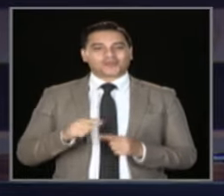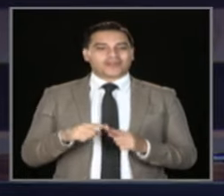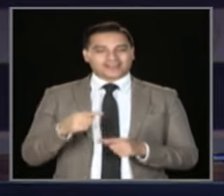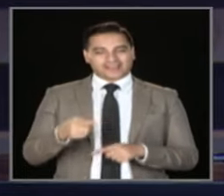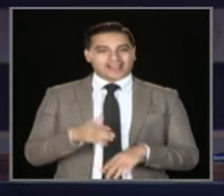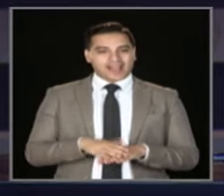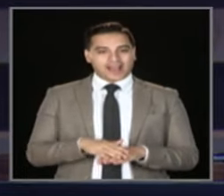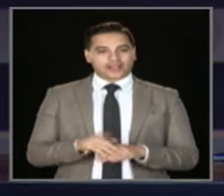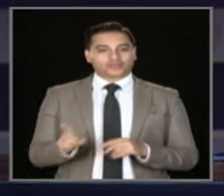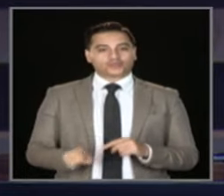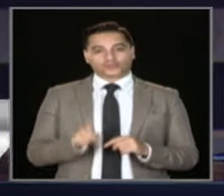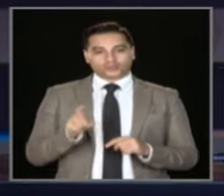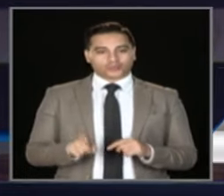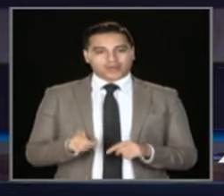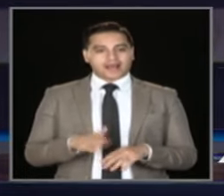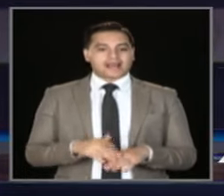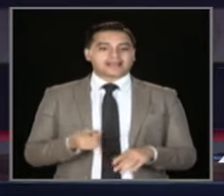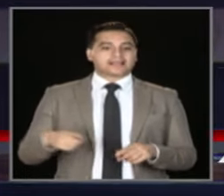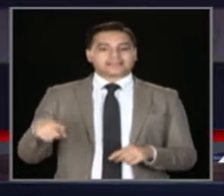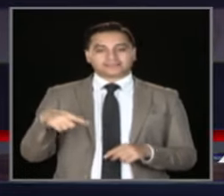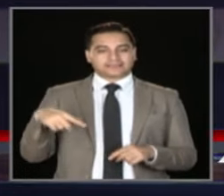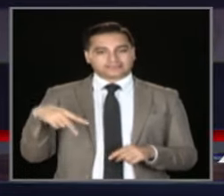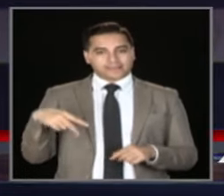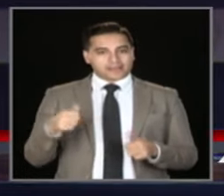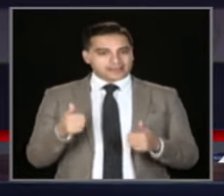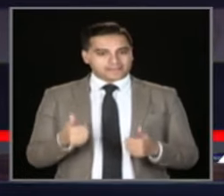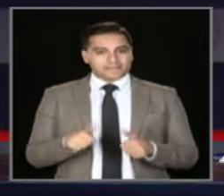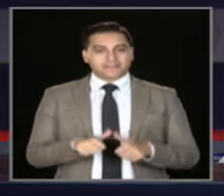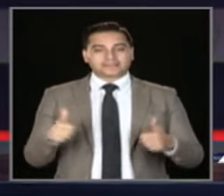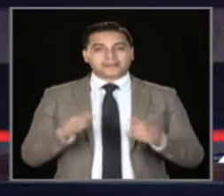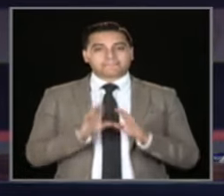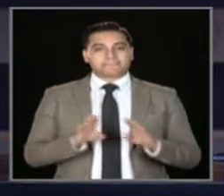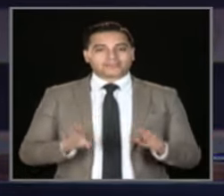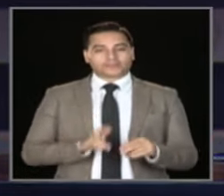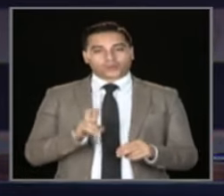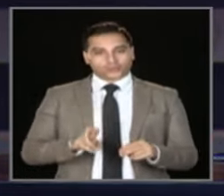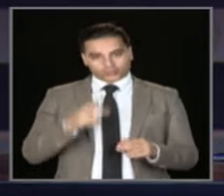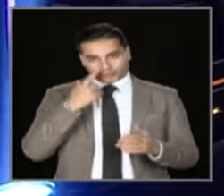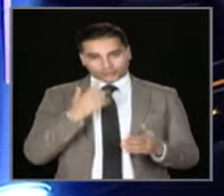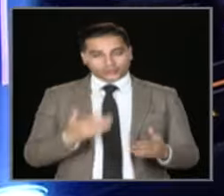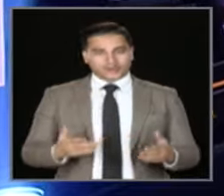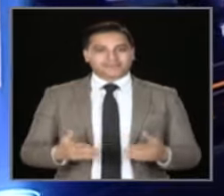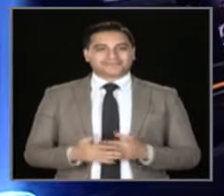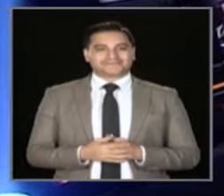عندنا سؤال ليكم انتوا الثمانيه سينما ومسرح والسؤال